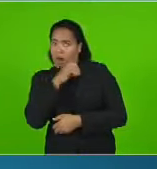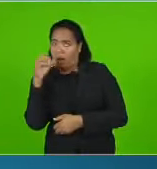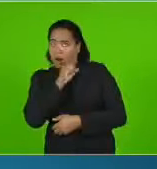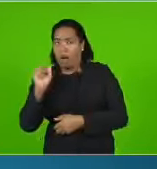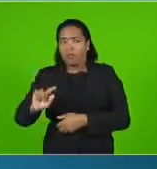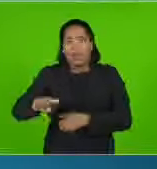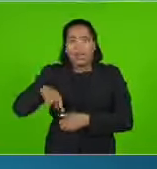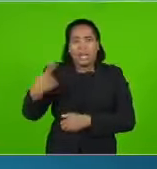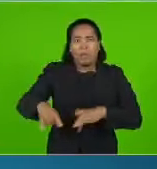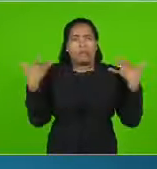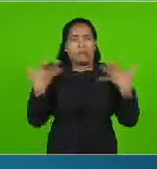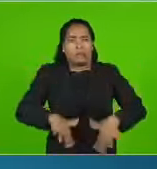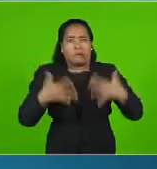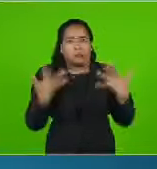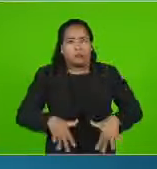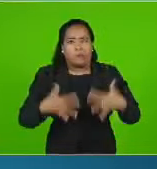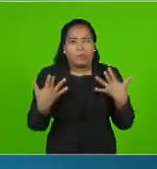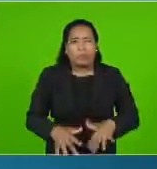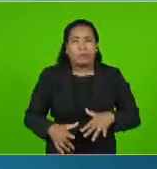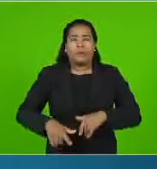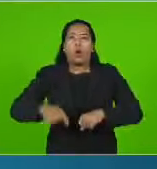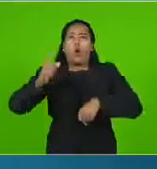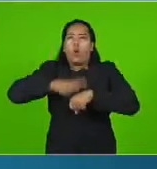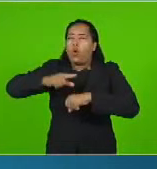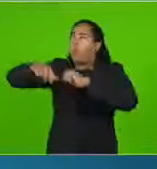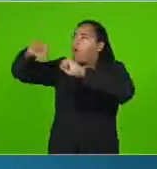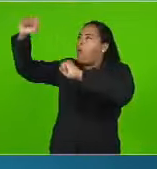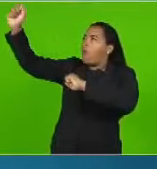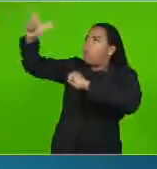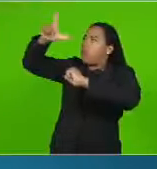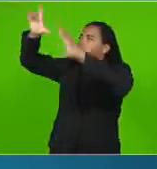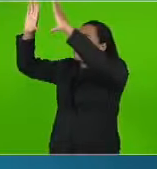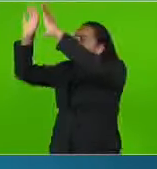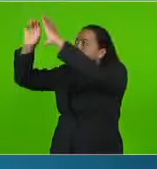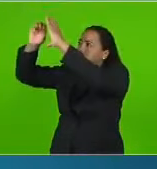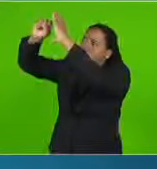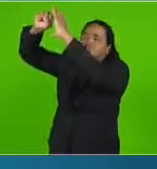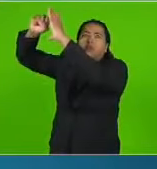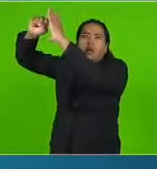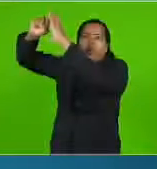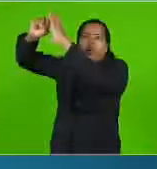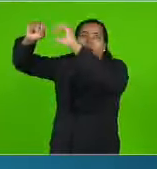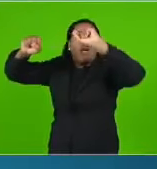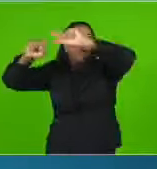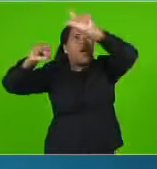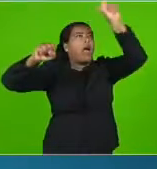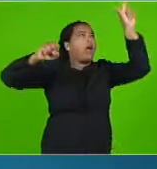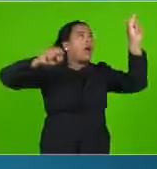солнце померкнет, и луна не даст света своего, и звезды спадут с неба, и силы